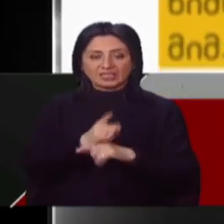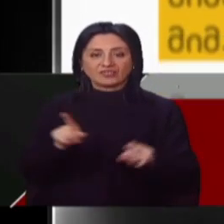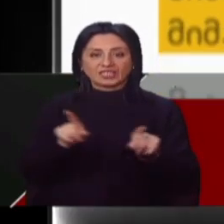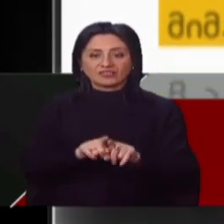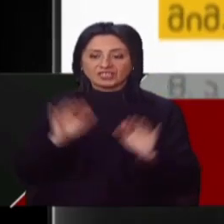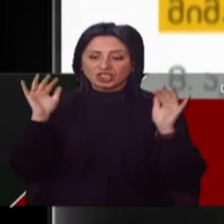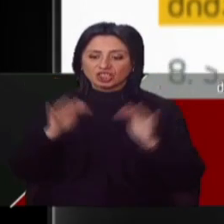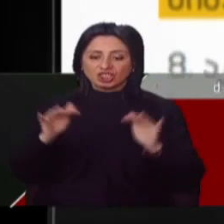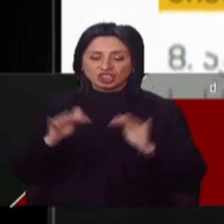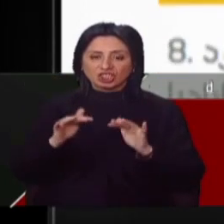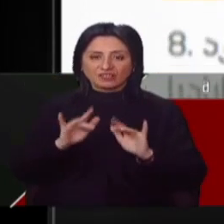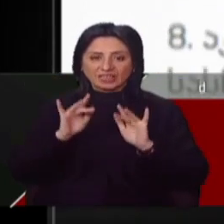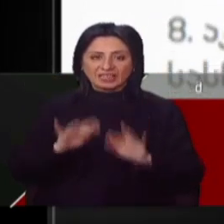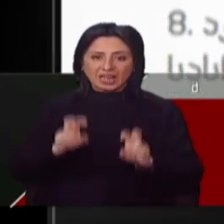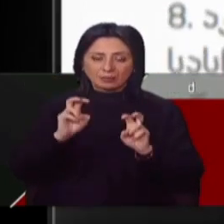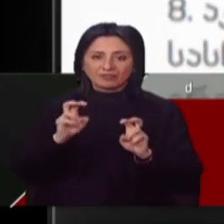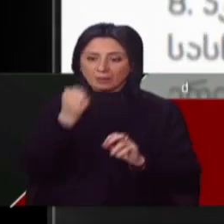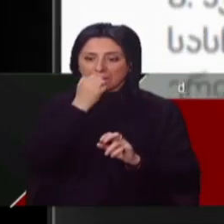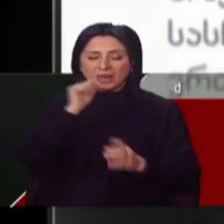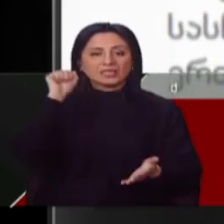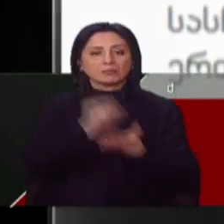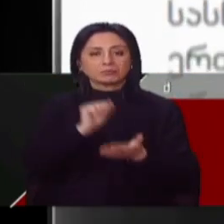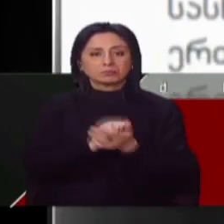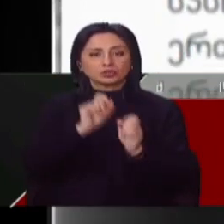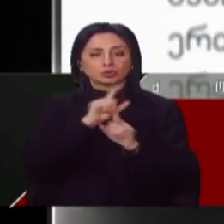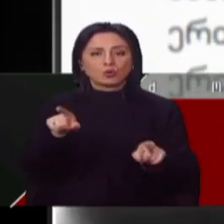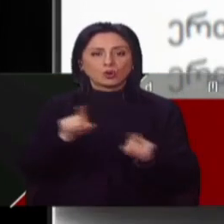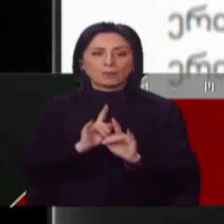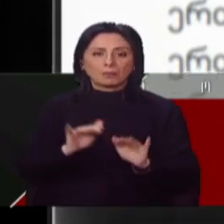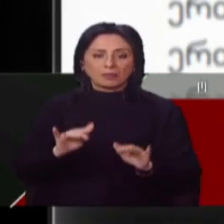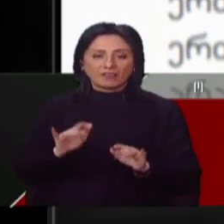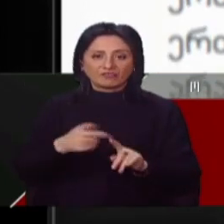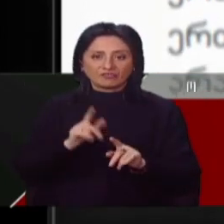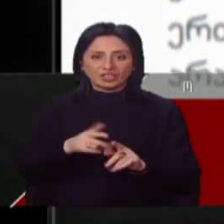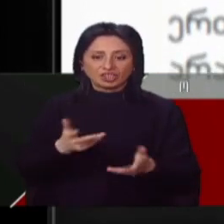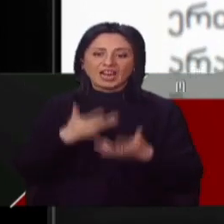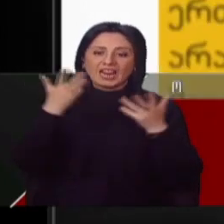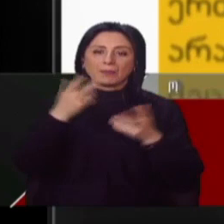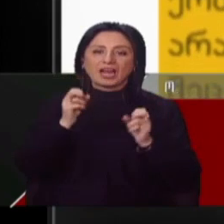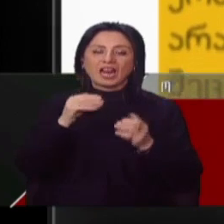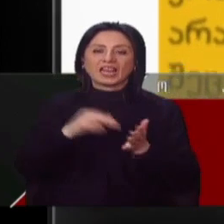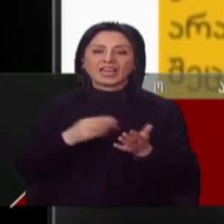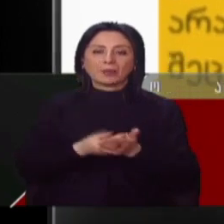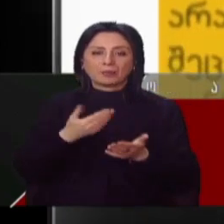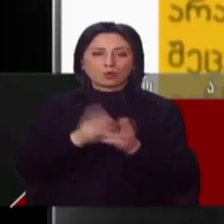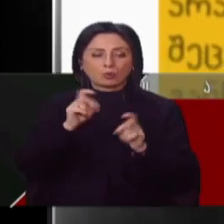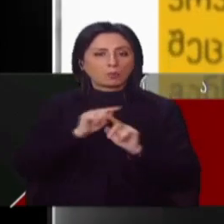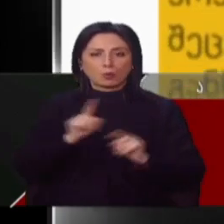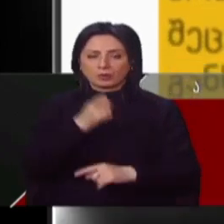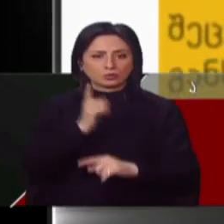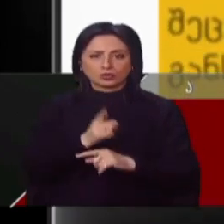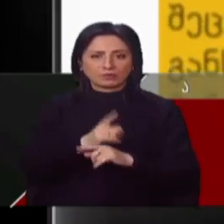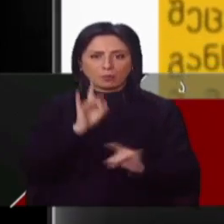iseti shekrebebis natsarmoebebis an masalis gavrtseleba, romelits pseudo-liberaluri ghirebulebebis propagandisken